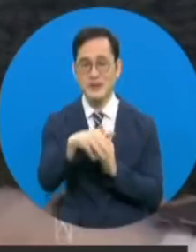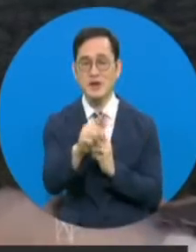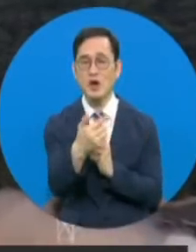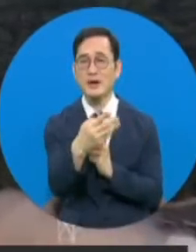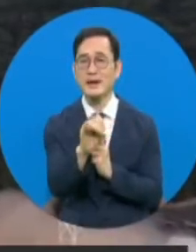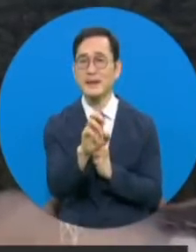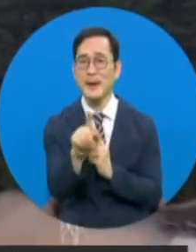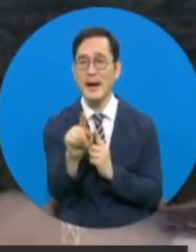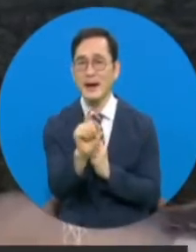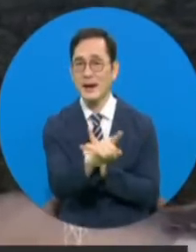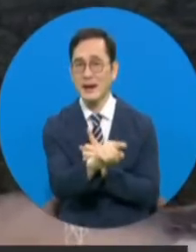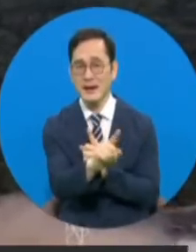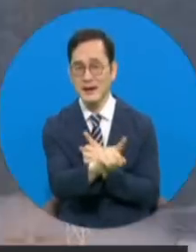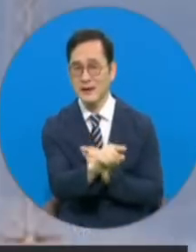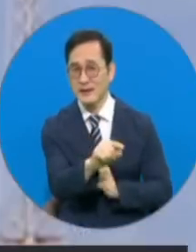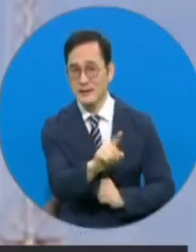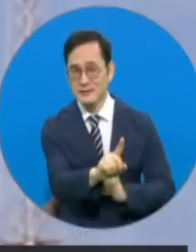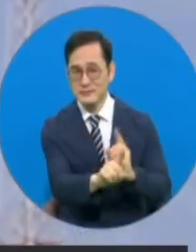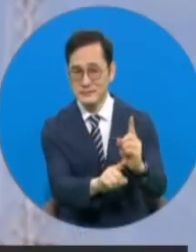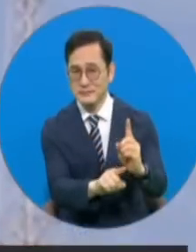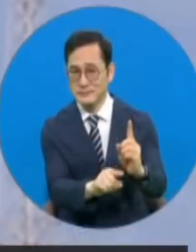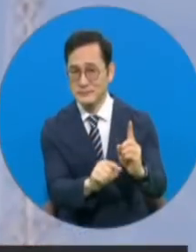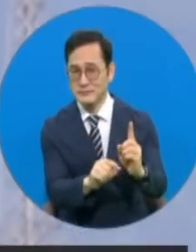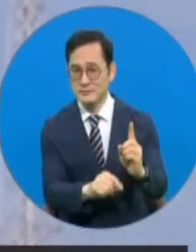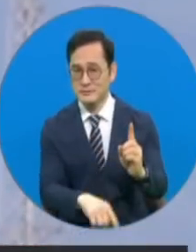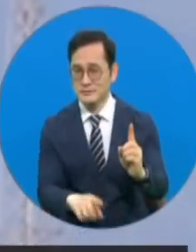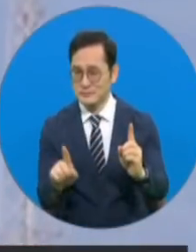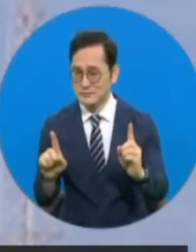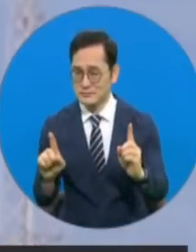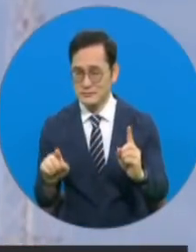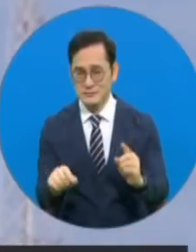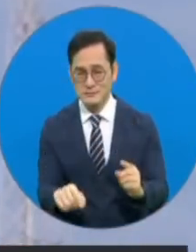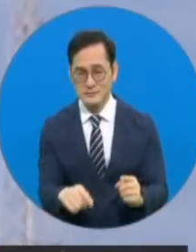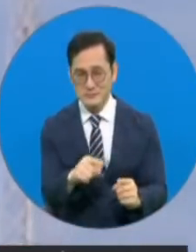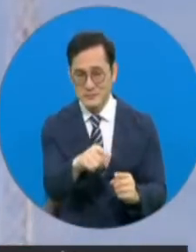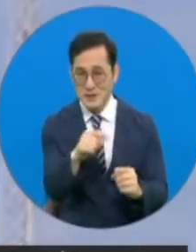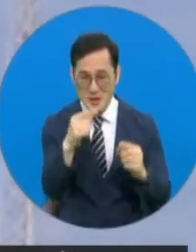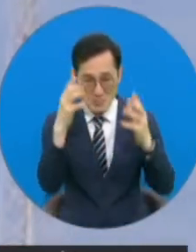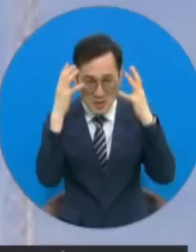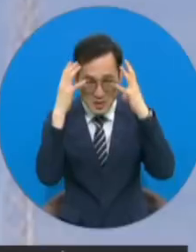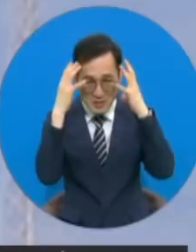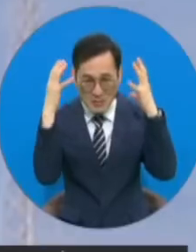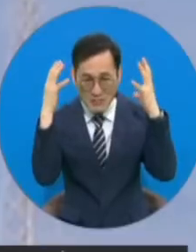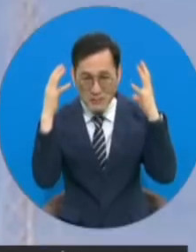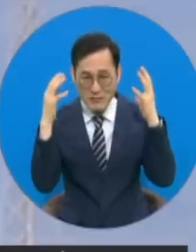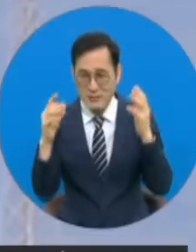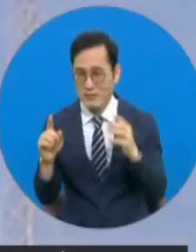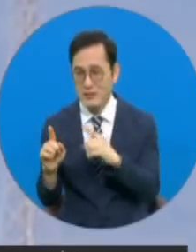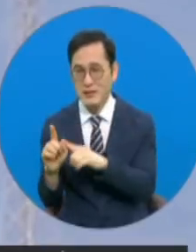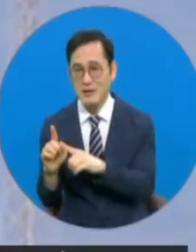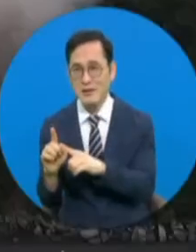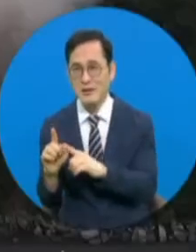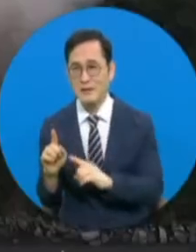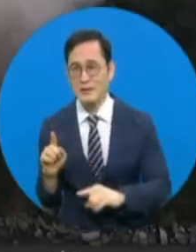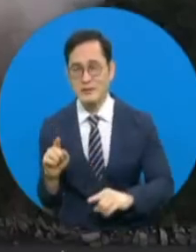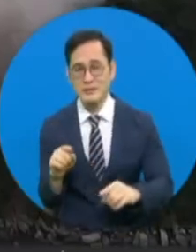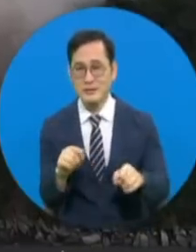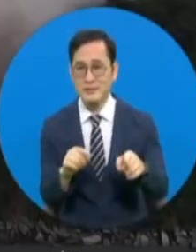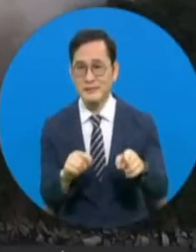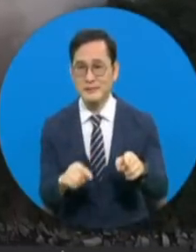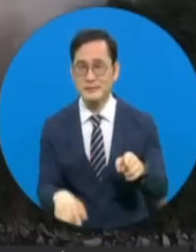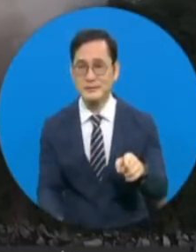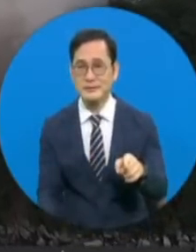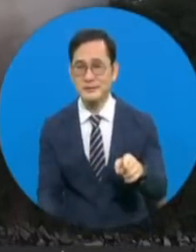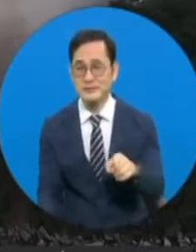보면 확실히 천리마 형의 머리가 큽니다 그리고 광명성호는 헤드 부분이